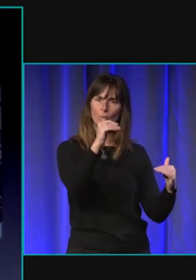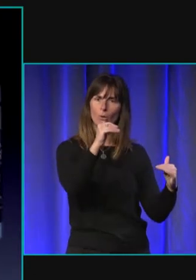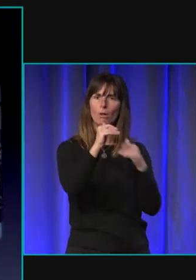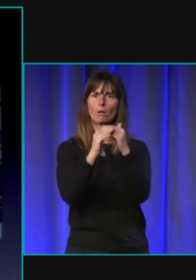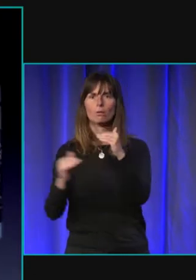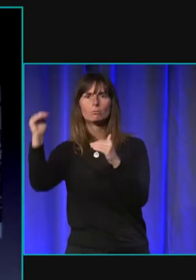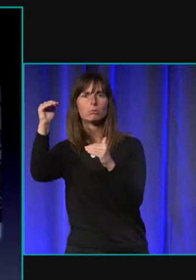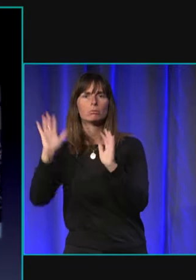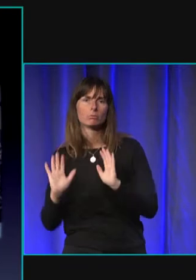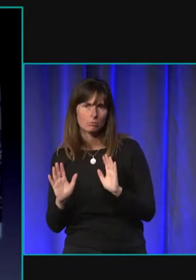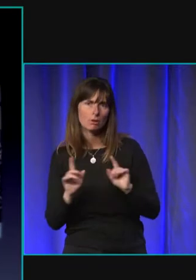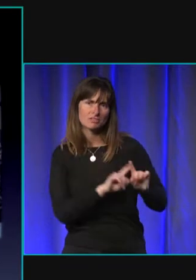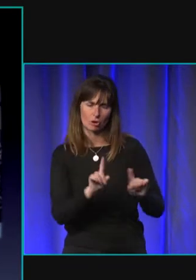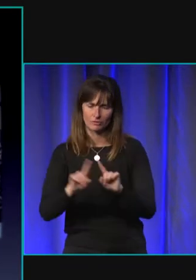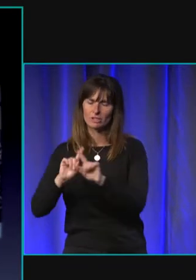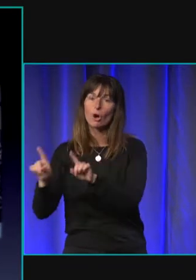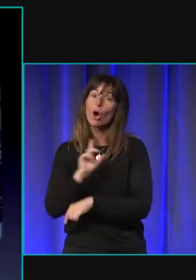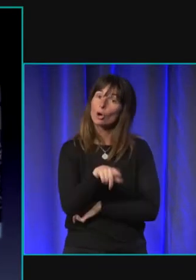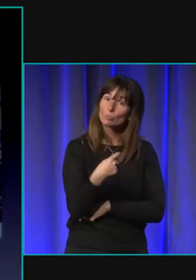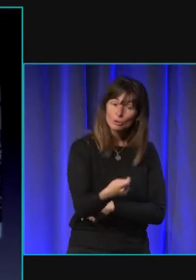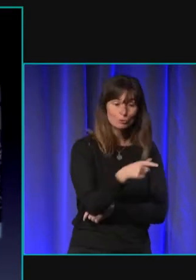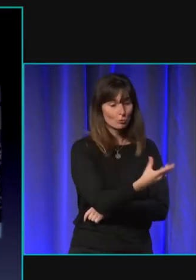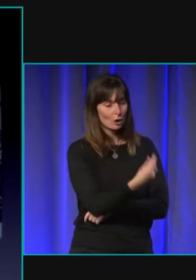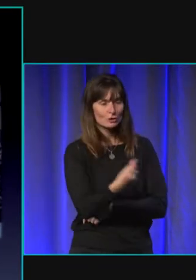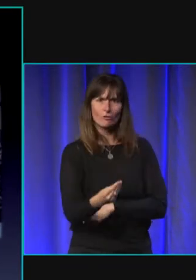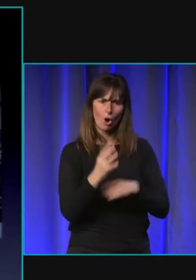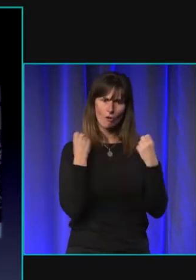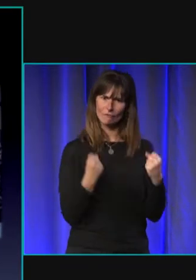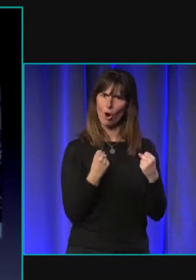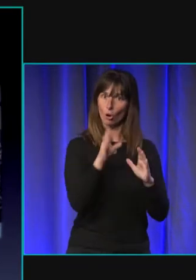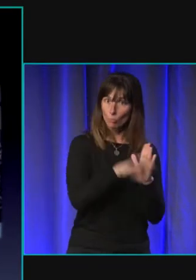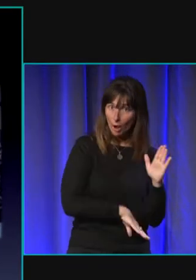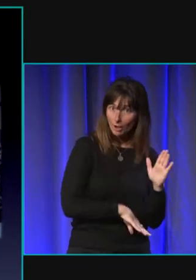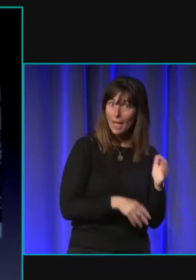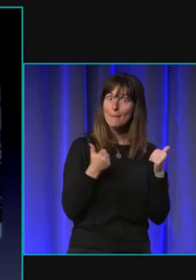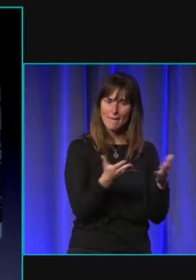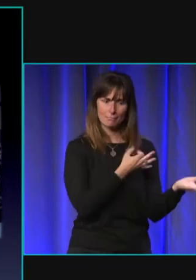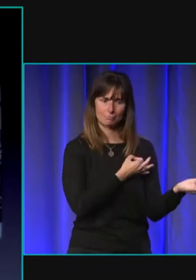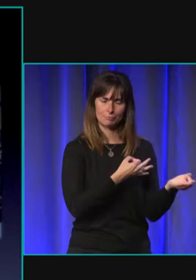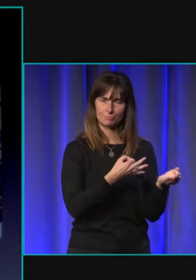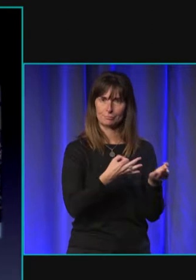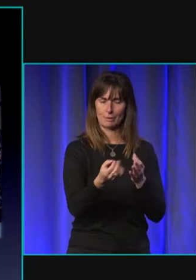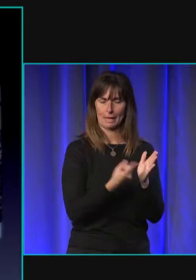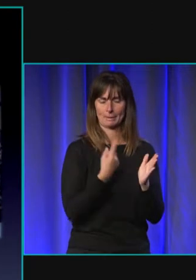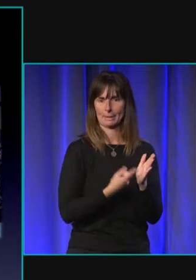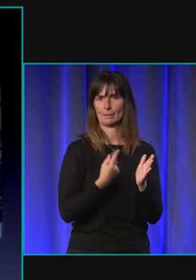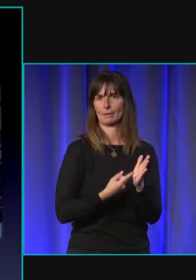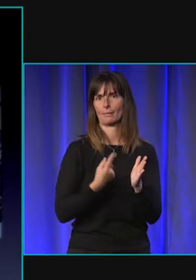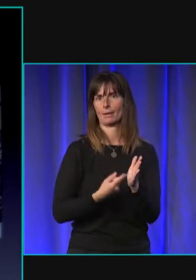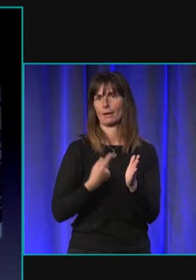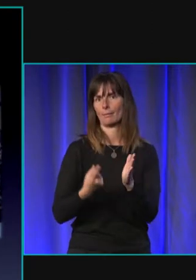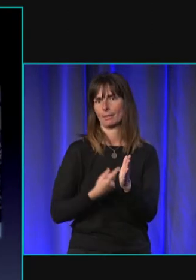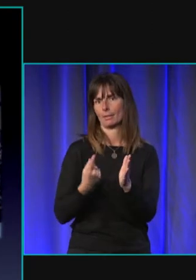rapport à l'adulte. Alors, certes, les enfants produisent moins de puissance, mais sont capables de la réitérer plus facilement sur